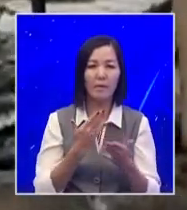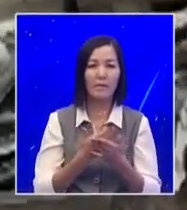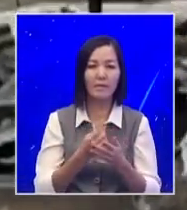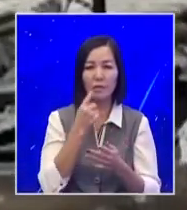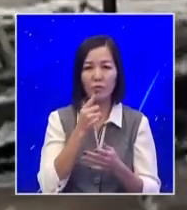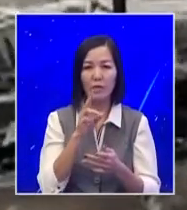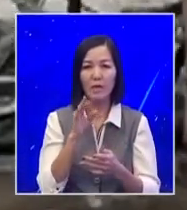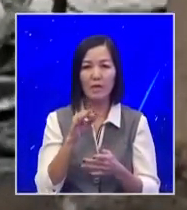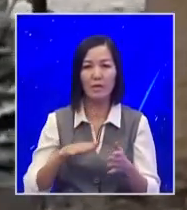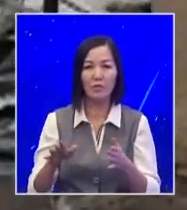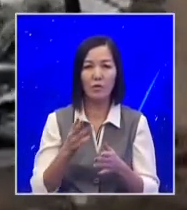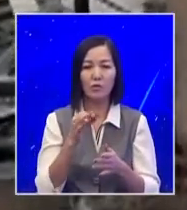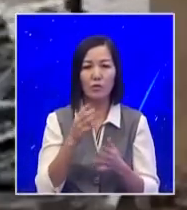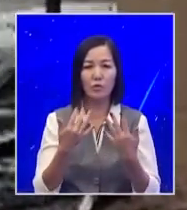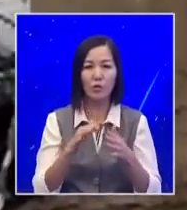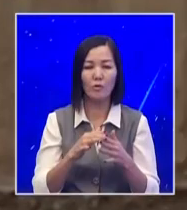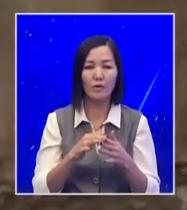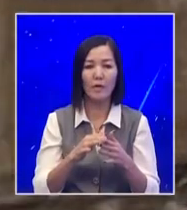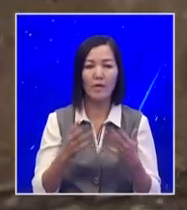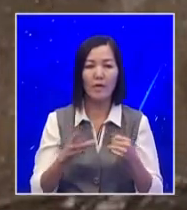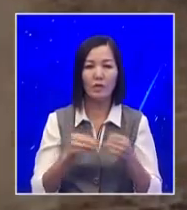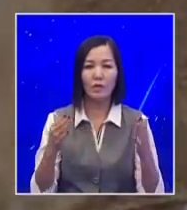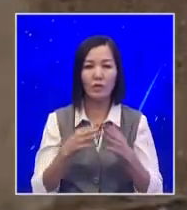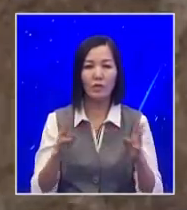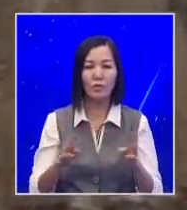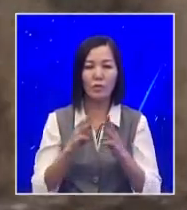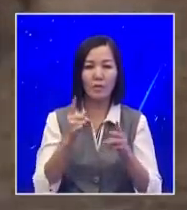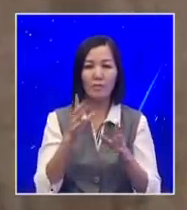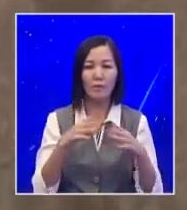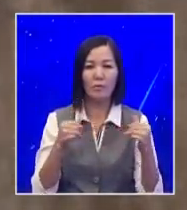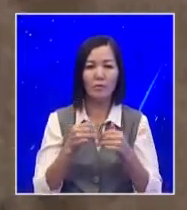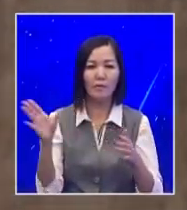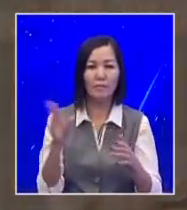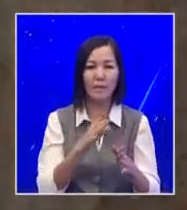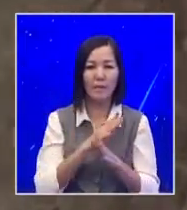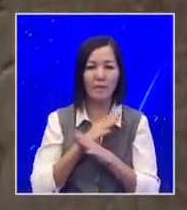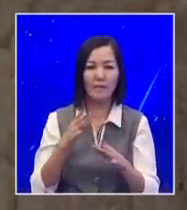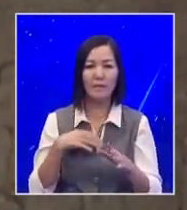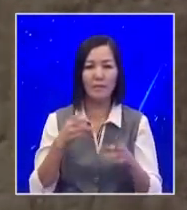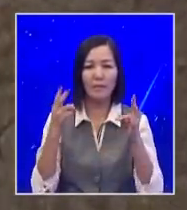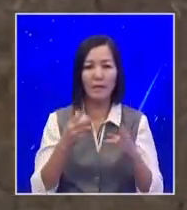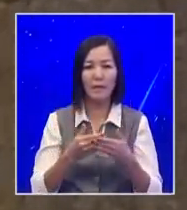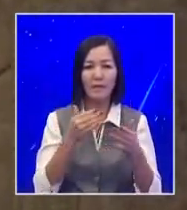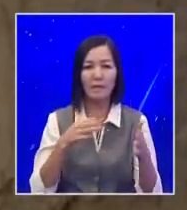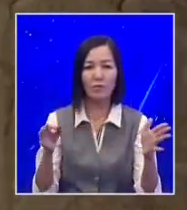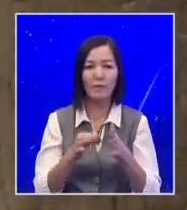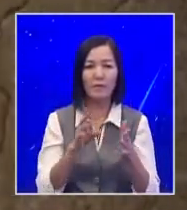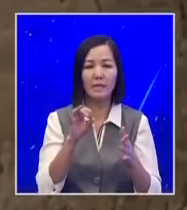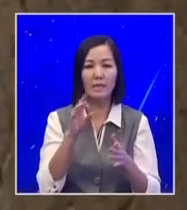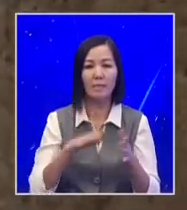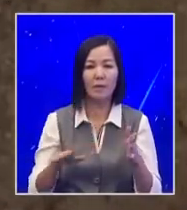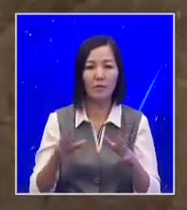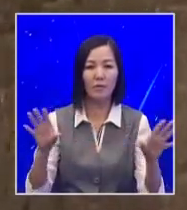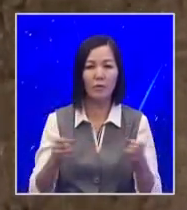жуырда Қарадала өлкесіндегі Шонжы ауылында жеке тұрғын үй өртеніп, бір отбасы түгел қаза тапты. Келеңсіз оқиғаның алдын алу мақсатында